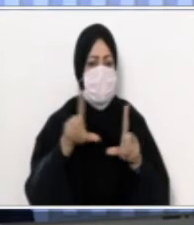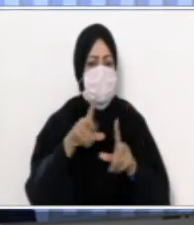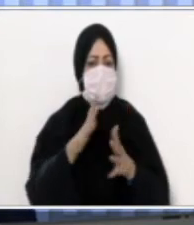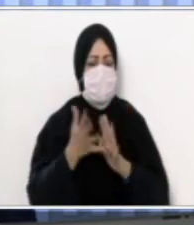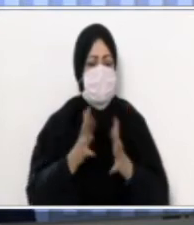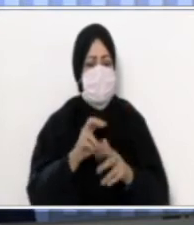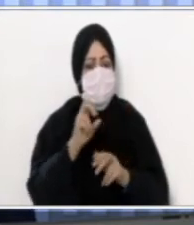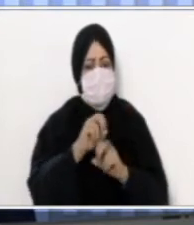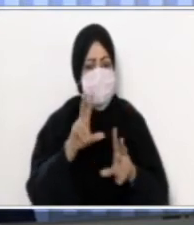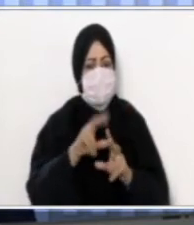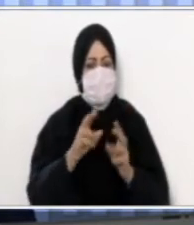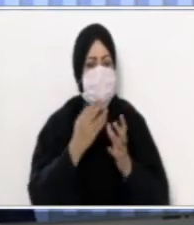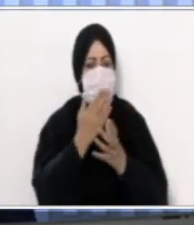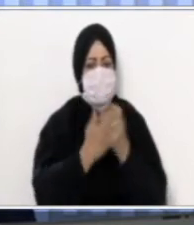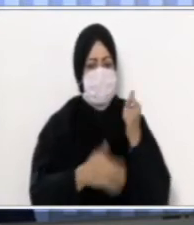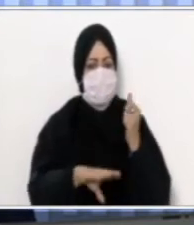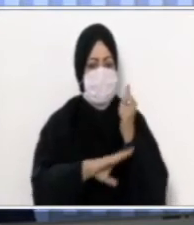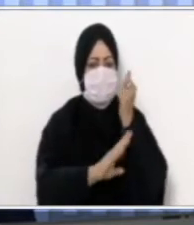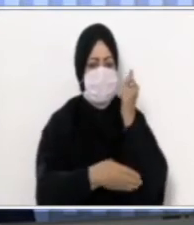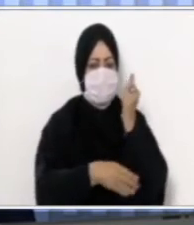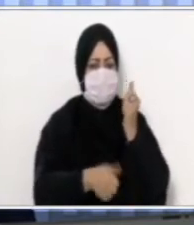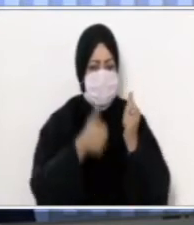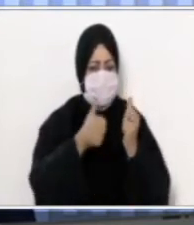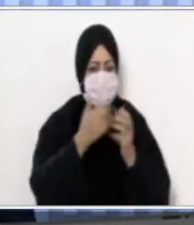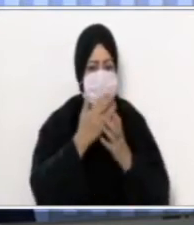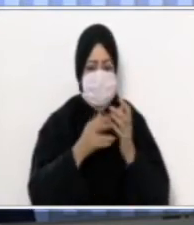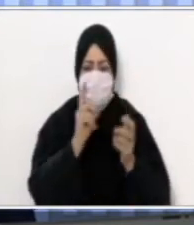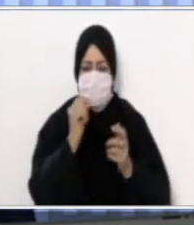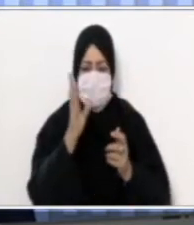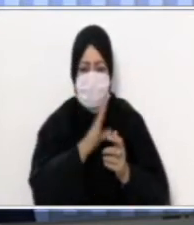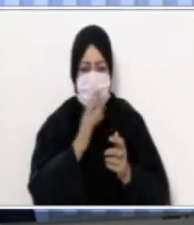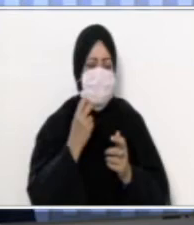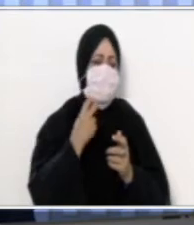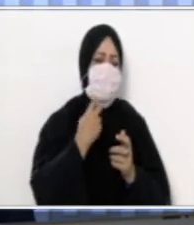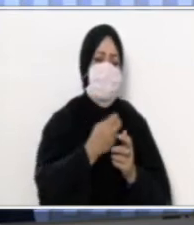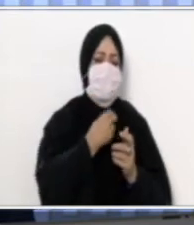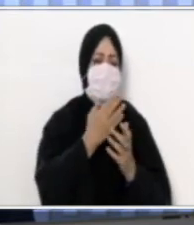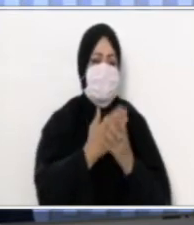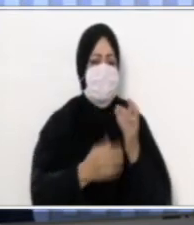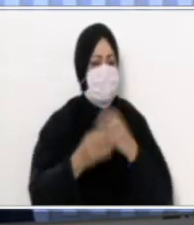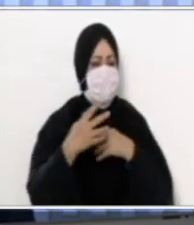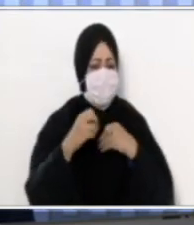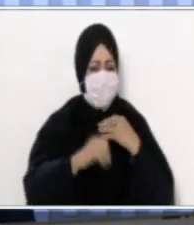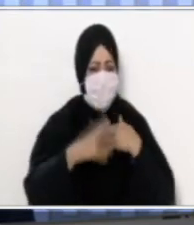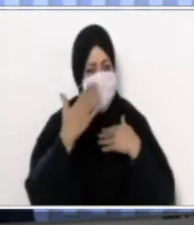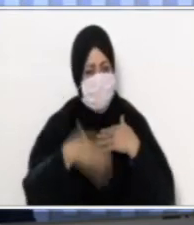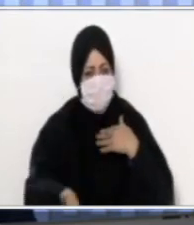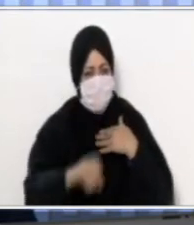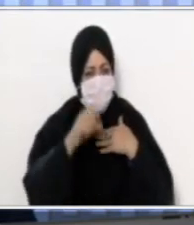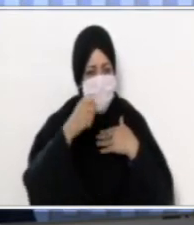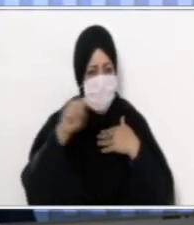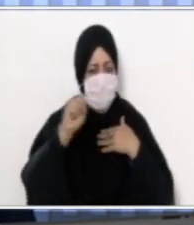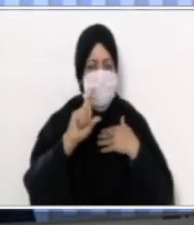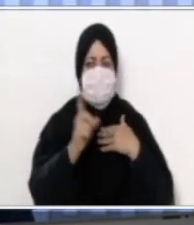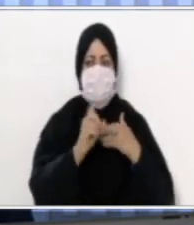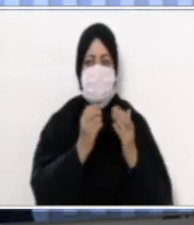أي مرحلة من المراحل، ويجب على المسلم أن يتقي الله سبحانه وتعالى المرض هذا، إلا إذا قال الدكتور